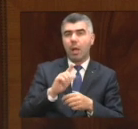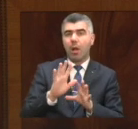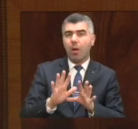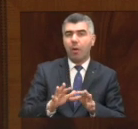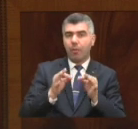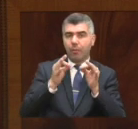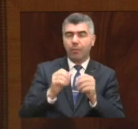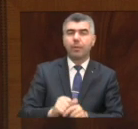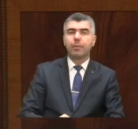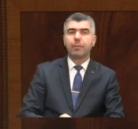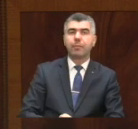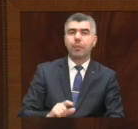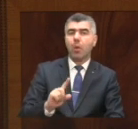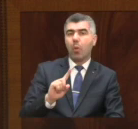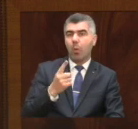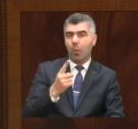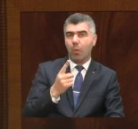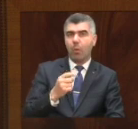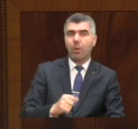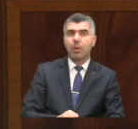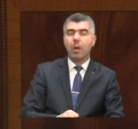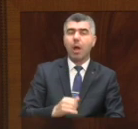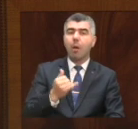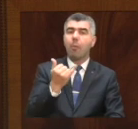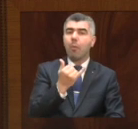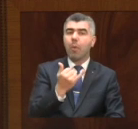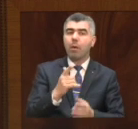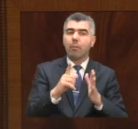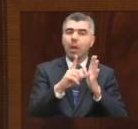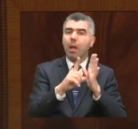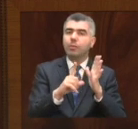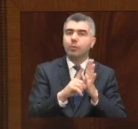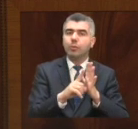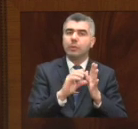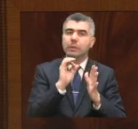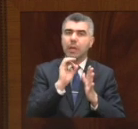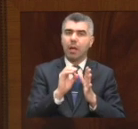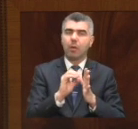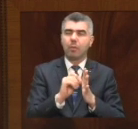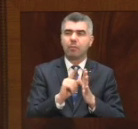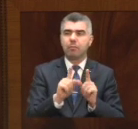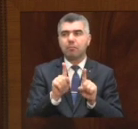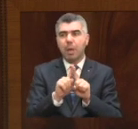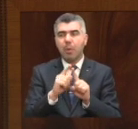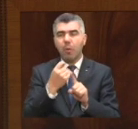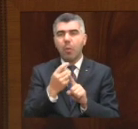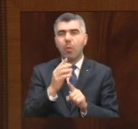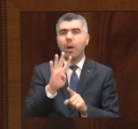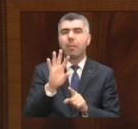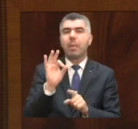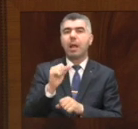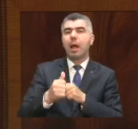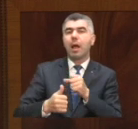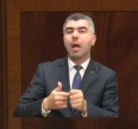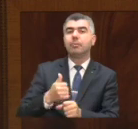لابد من اعاده النظر في المنظومه القانونيه لا يقال انها بعد اربعين سنه